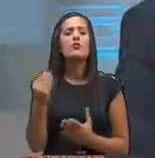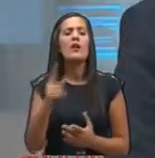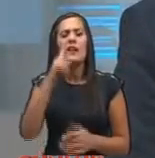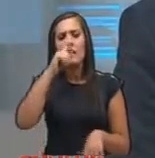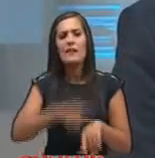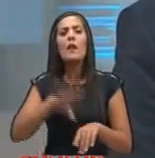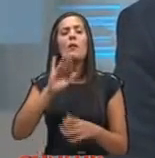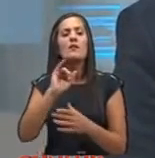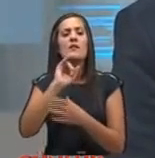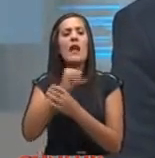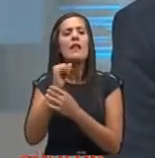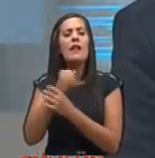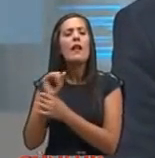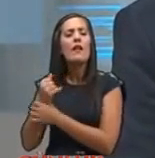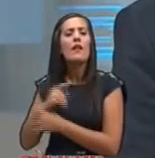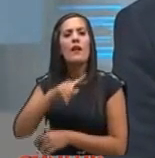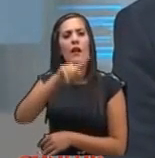inanılmaz yetenekli bir